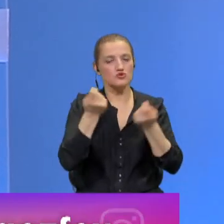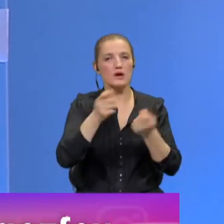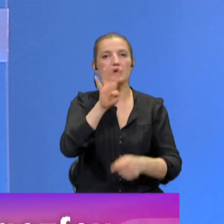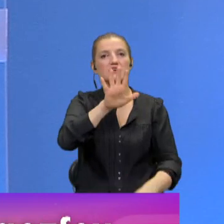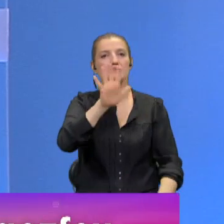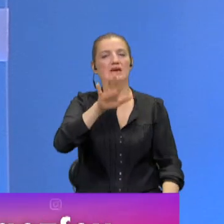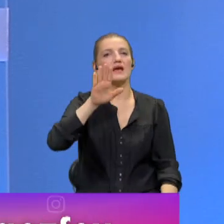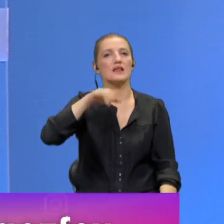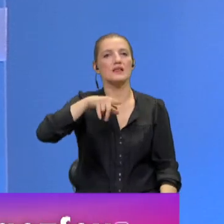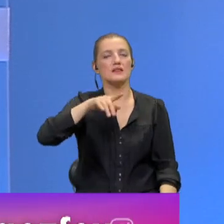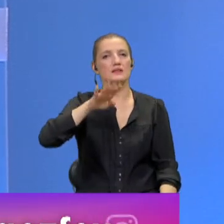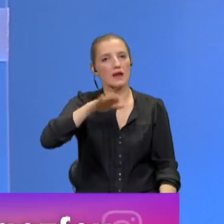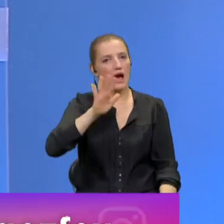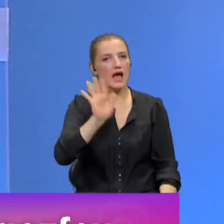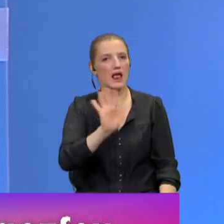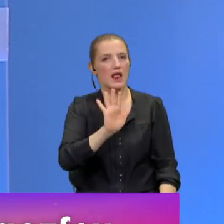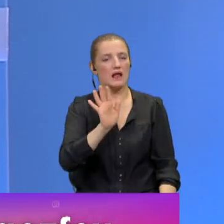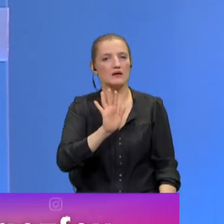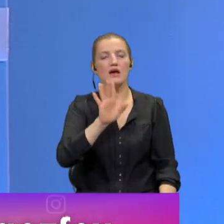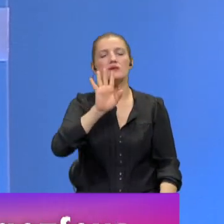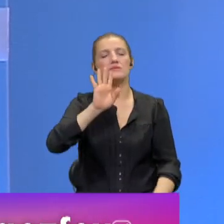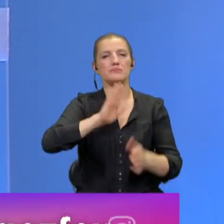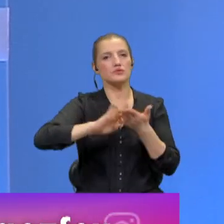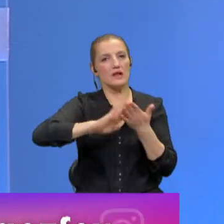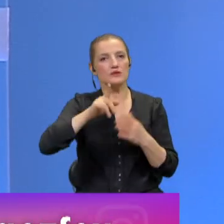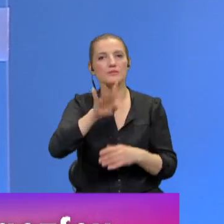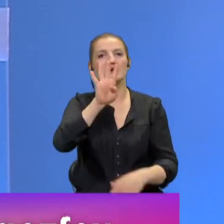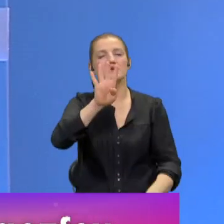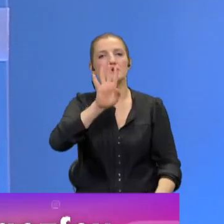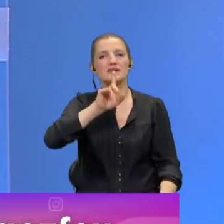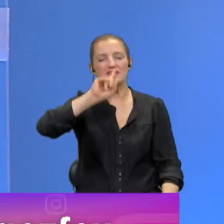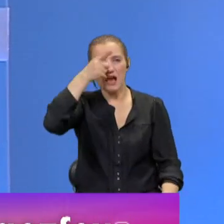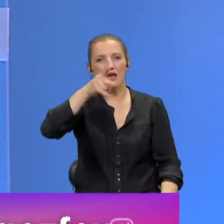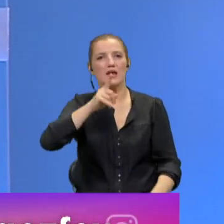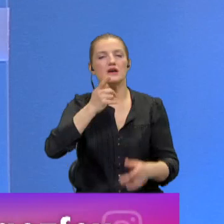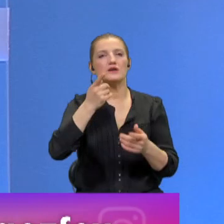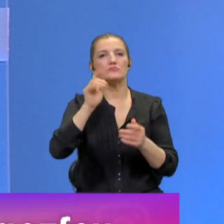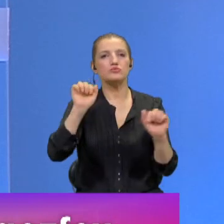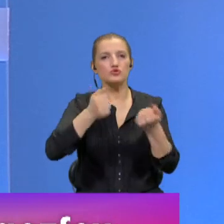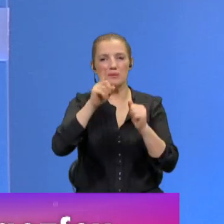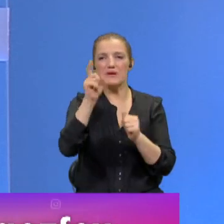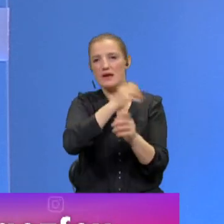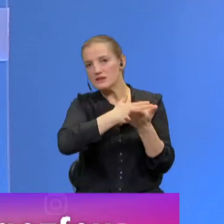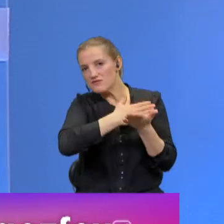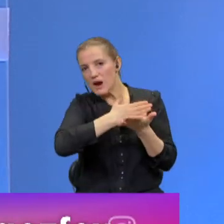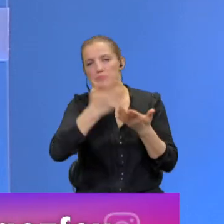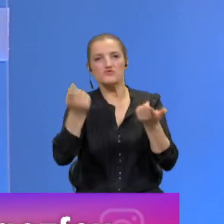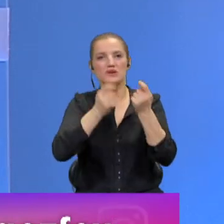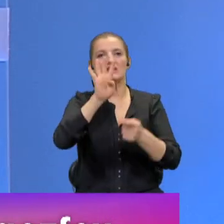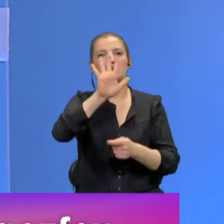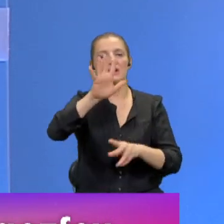bir faturaya 45 kilo düzeltiyorum sadece buzdolabı çalışsa bir ay 45